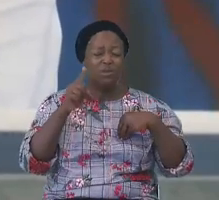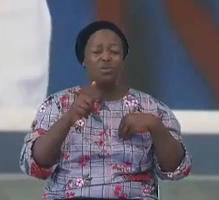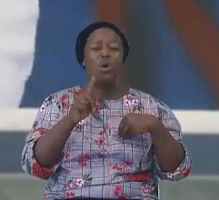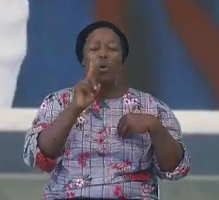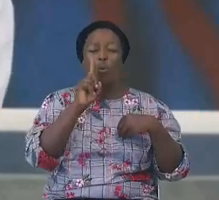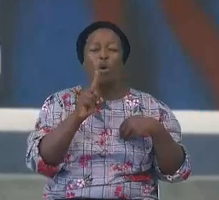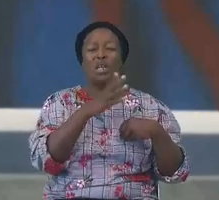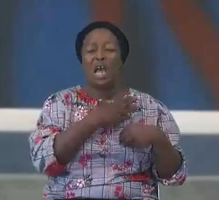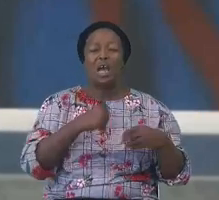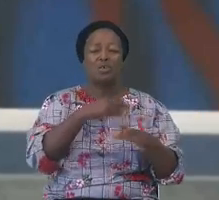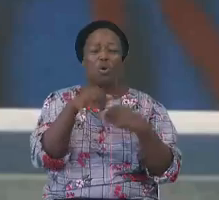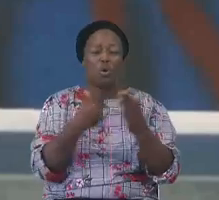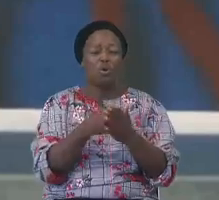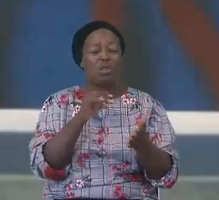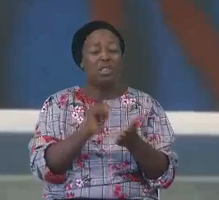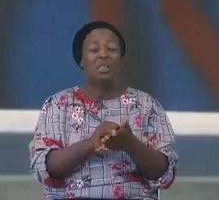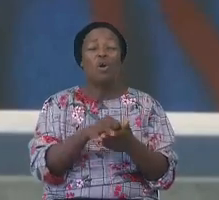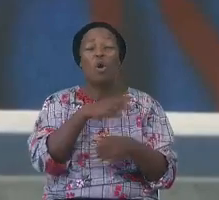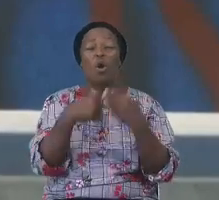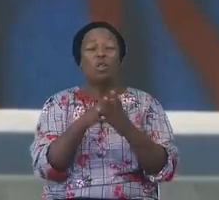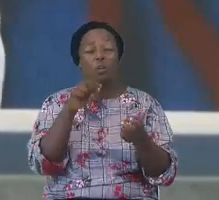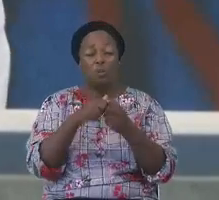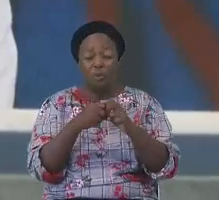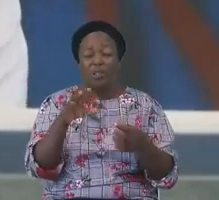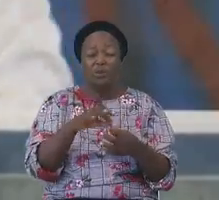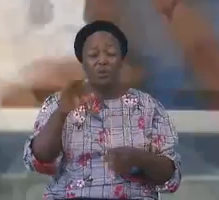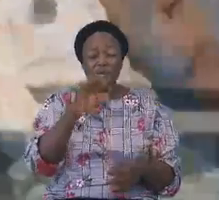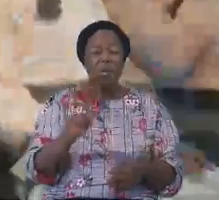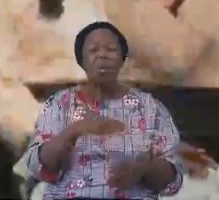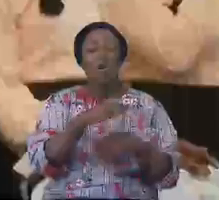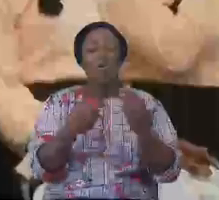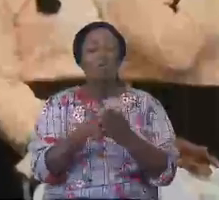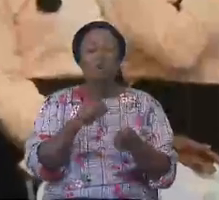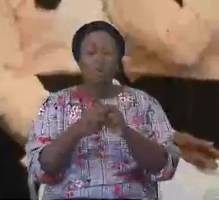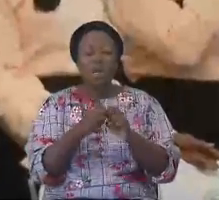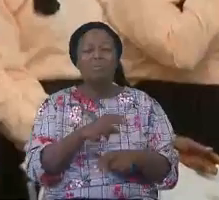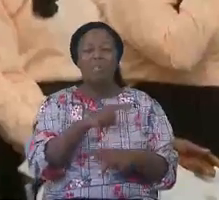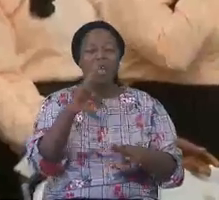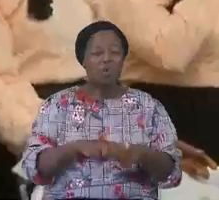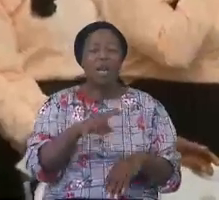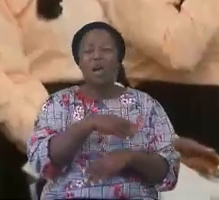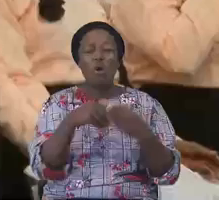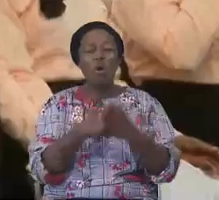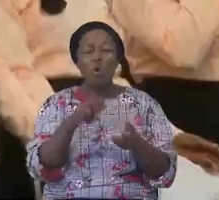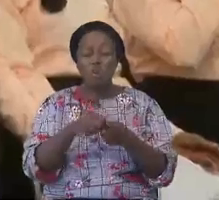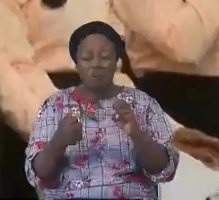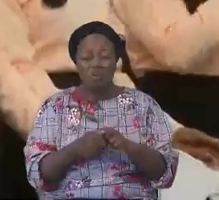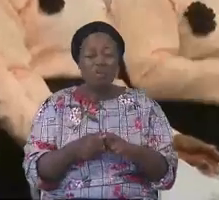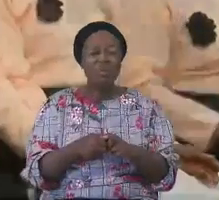te rendons la gloire. Seigneur, nous acceptons tout, pour tous les